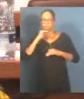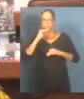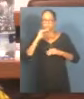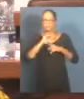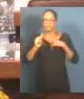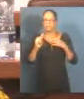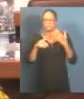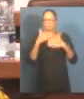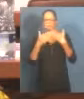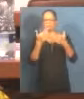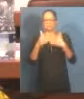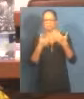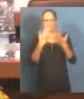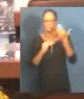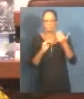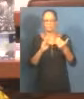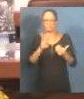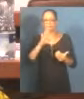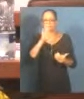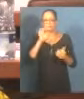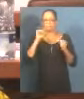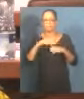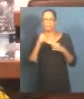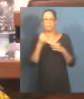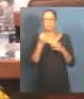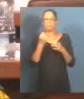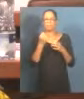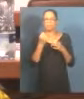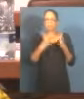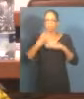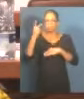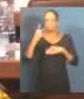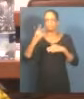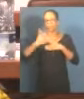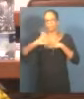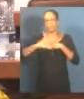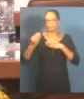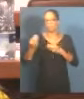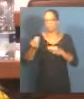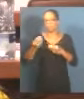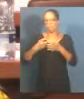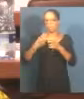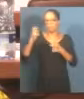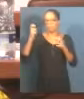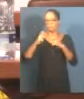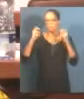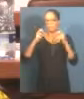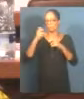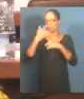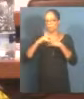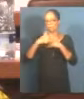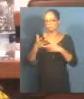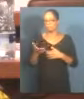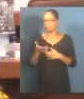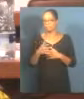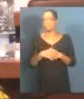finalement aboutisse à créer davantage de retard. Et je pense que ce serait peut-être